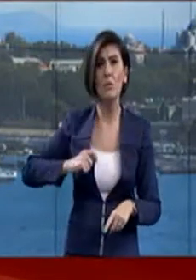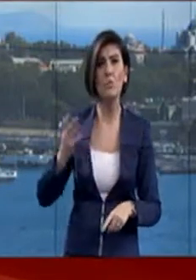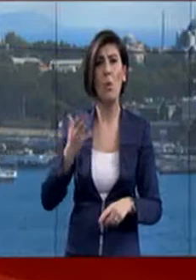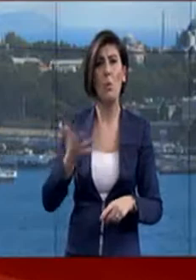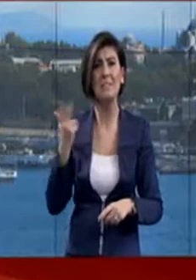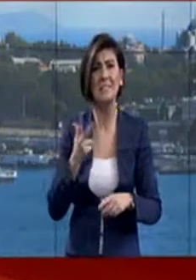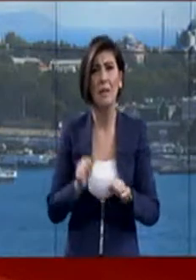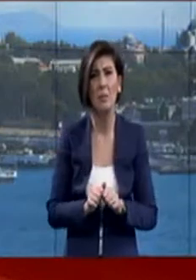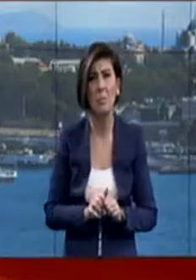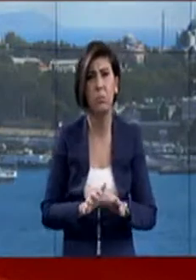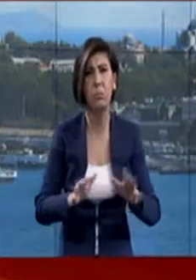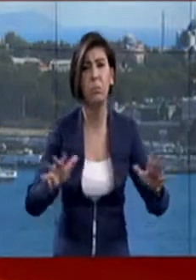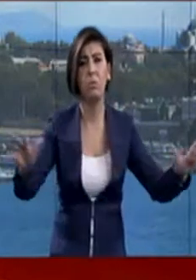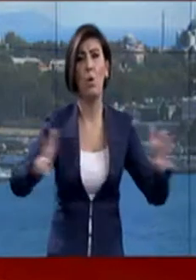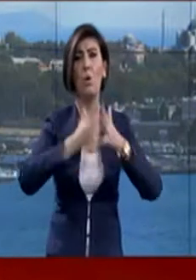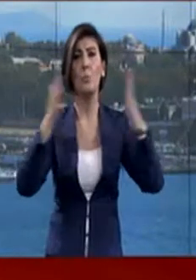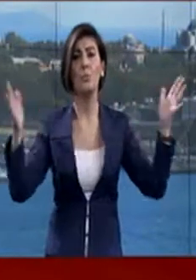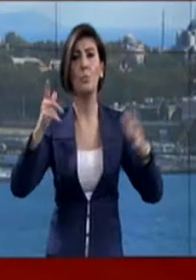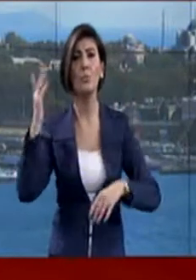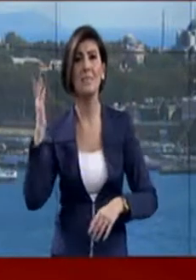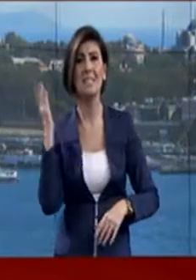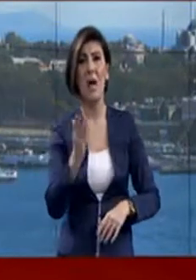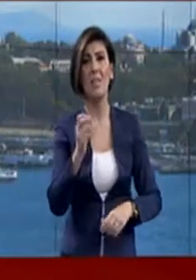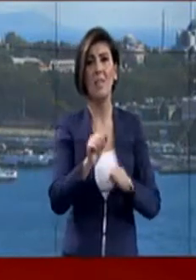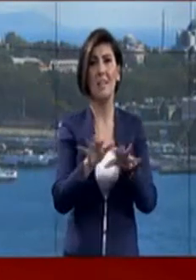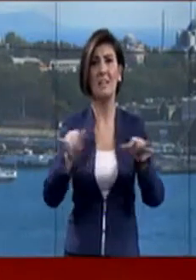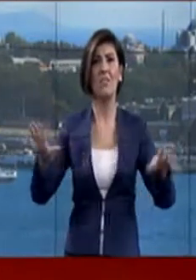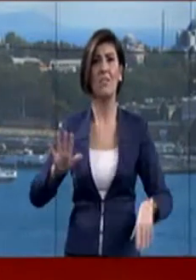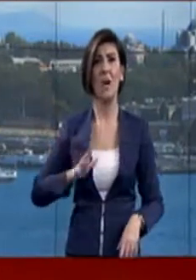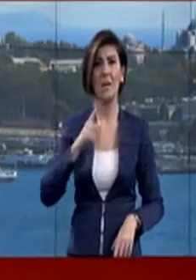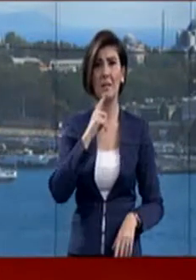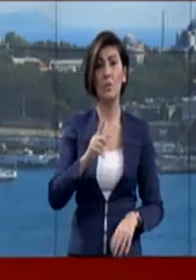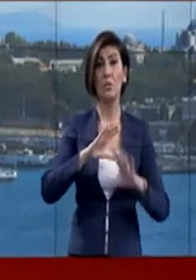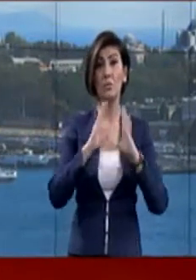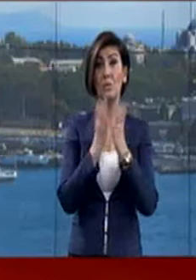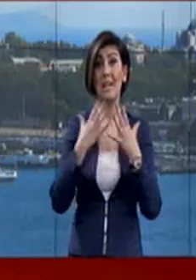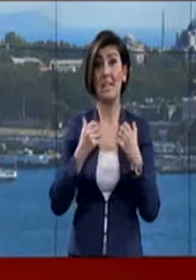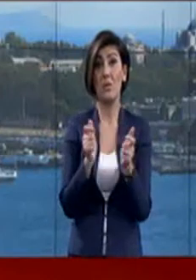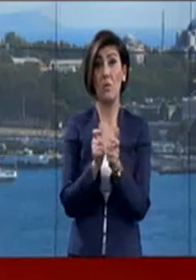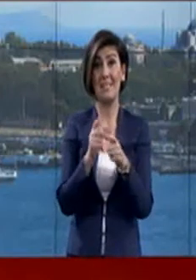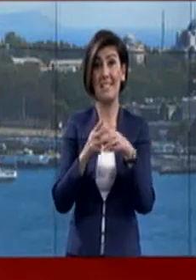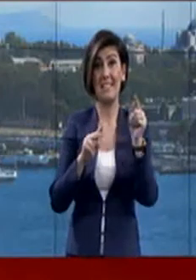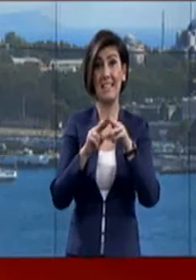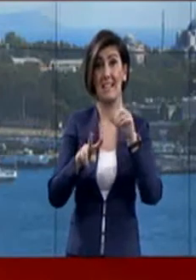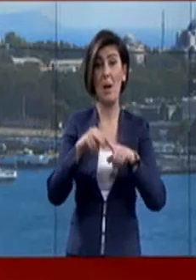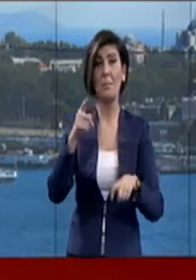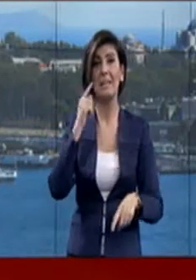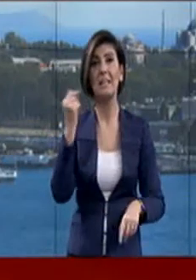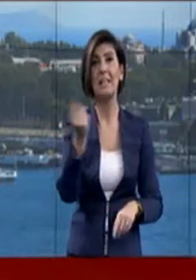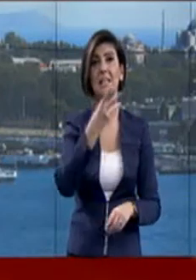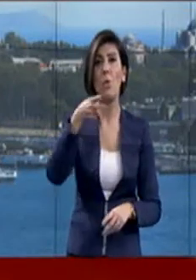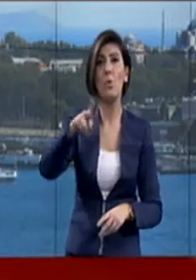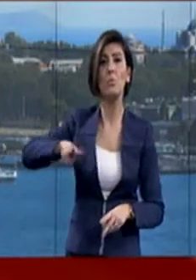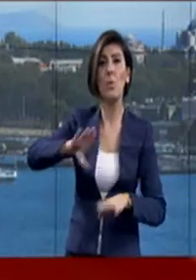hızlı yayıldığı ve büyük bir salgına dönüşme riskinin bulunduğu ifade edildi. Dünya Sağlık Örgütü Zika'yı binlerce insanın ölümüne yol